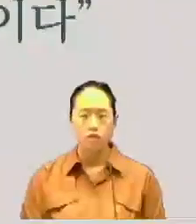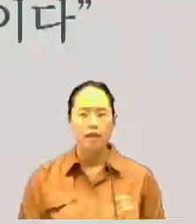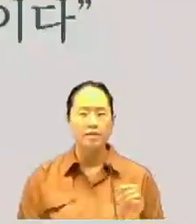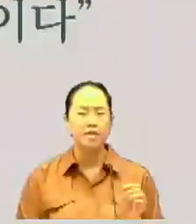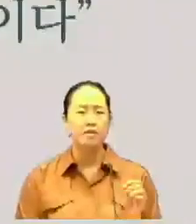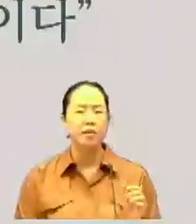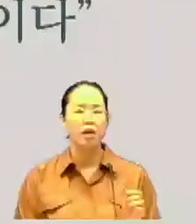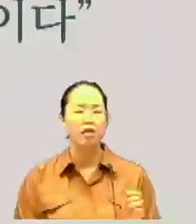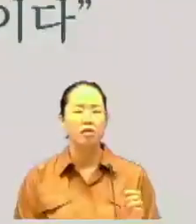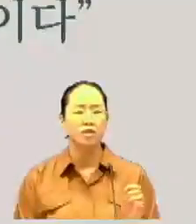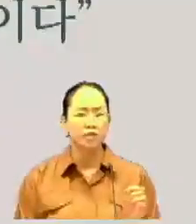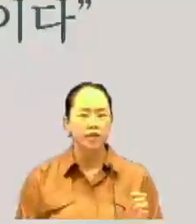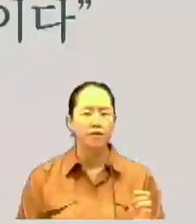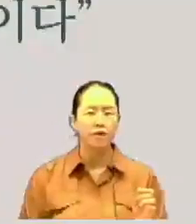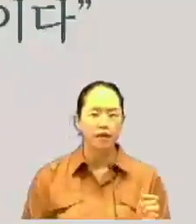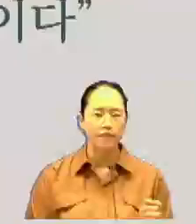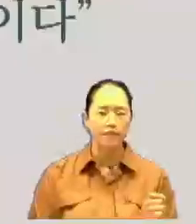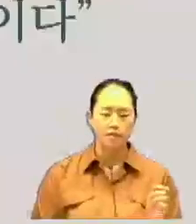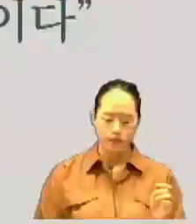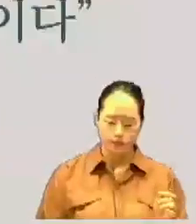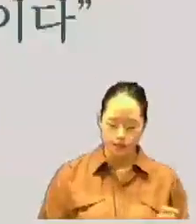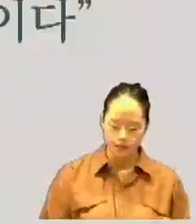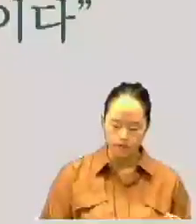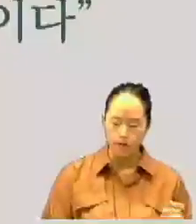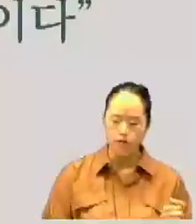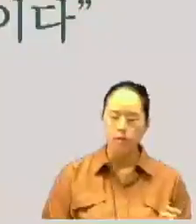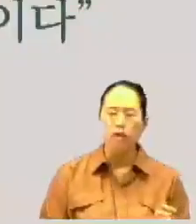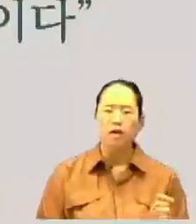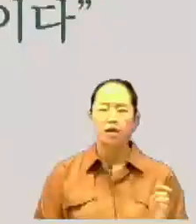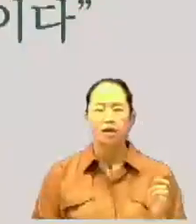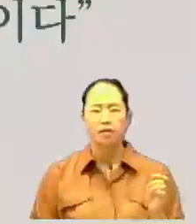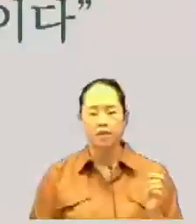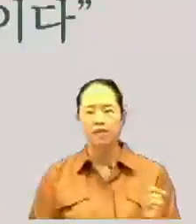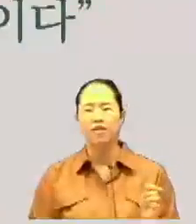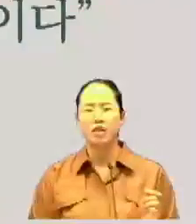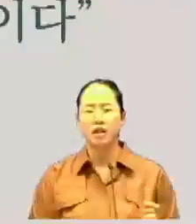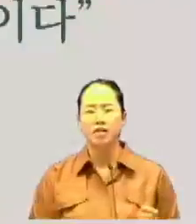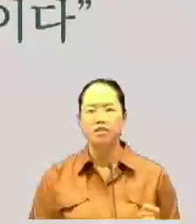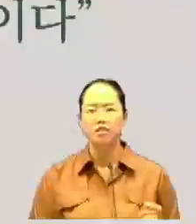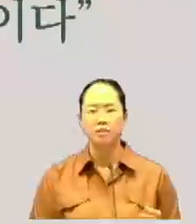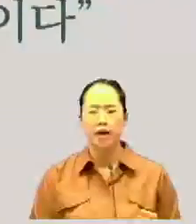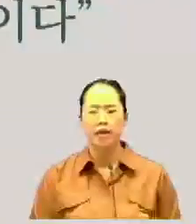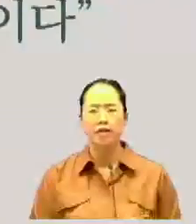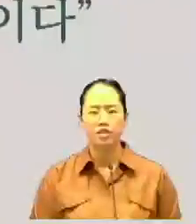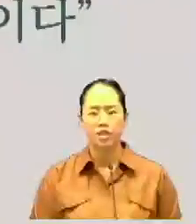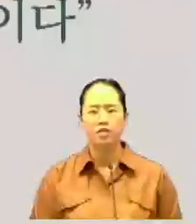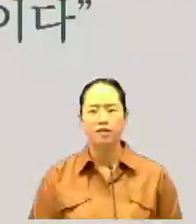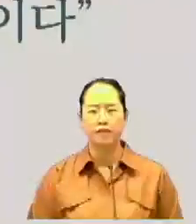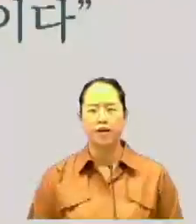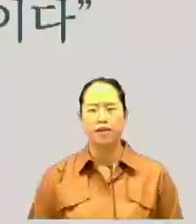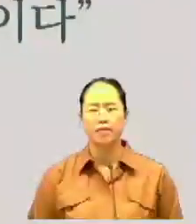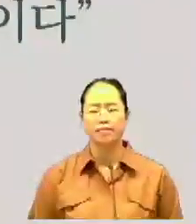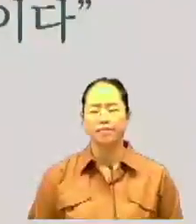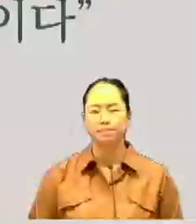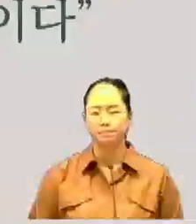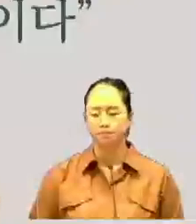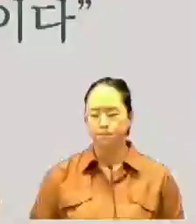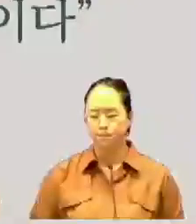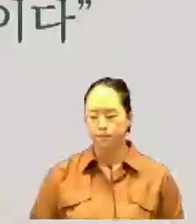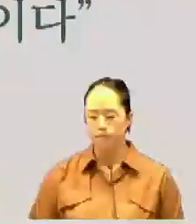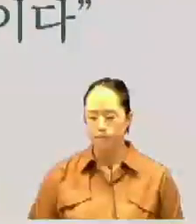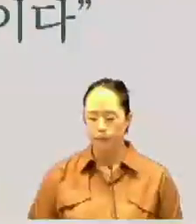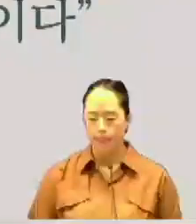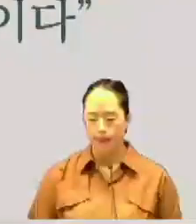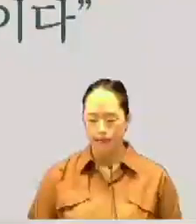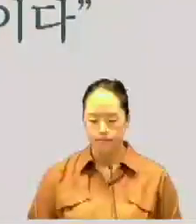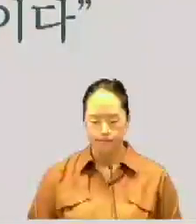所以呢，这个能够得到罪得赦免的人是非常有福的，同样呢给他机会能够居住在神的教